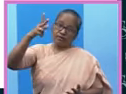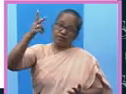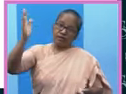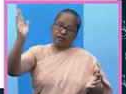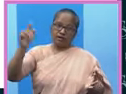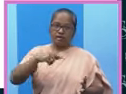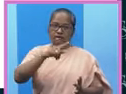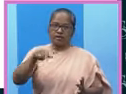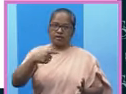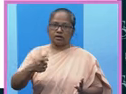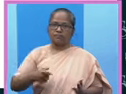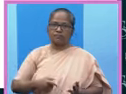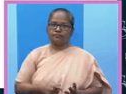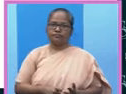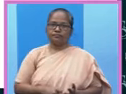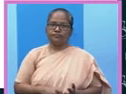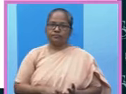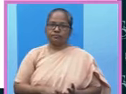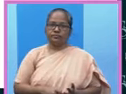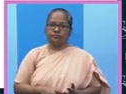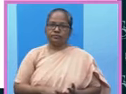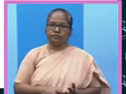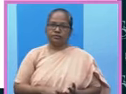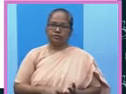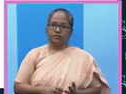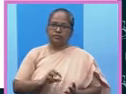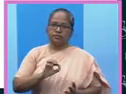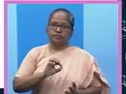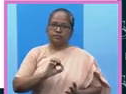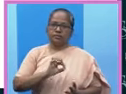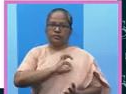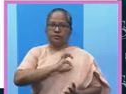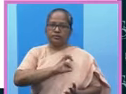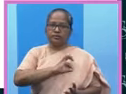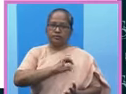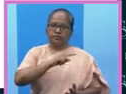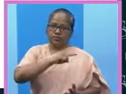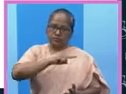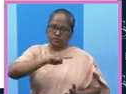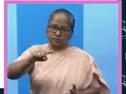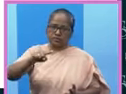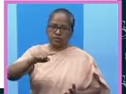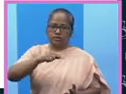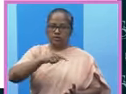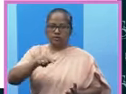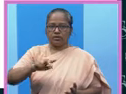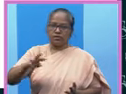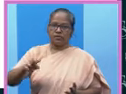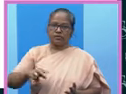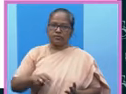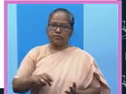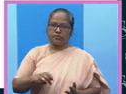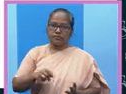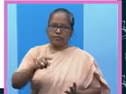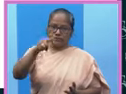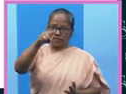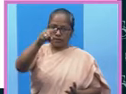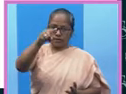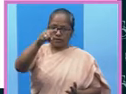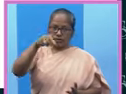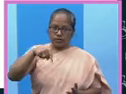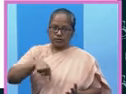வரையலாம். இங்கே ஒன்று வரையலாம். இப்போ நான் ஒன்று வரைகிறேன், எங்கேருந்து வரைகிறேன் அப்படின்னா இந்த மாதிரி வரைகிறேன். இதுவும் நான் தான். வட்டத்தின் மேலே ஒரு புள்ளி,